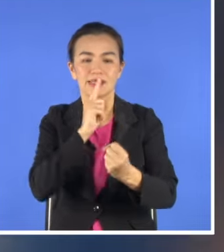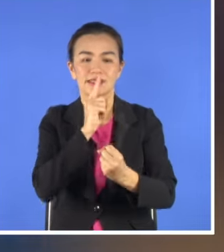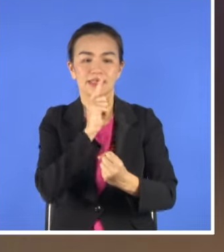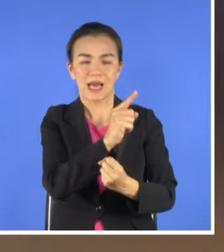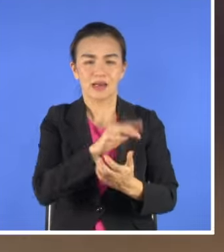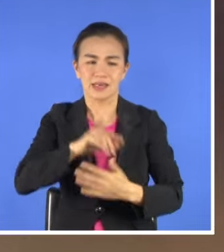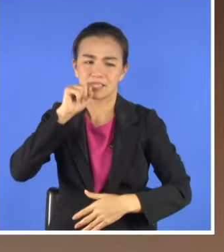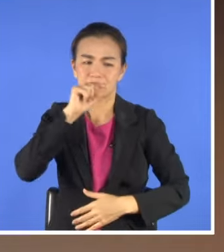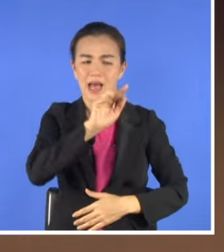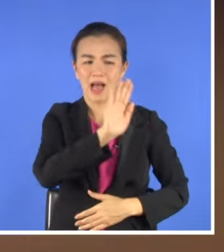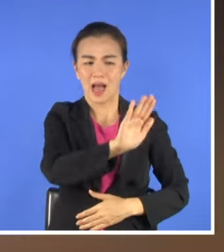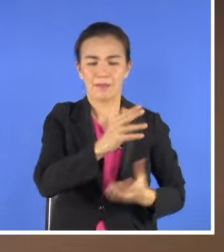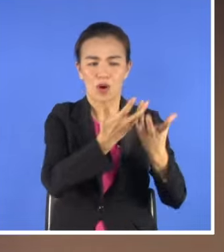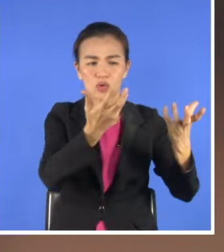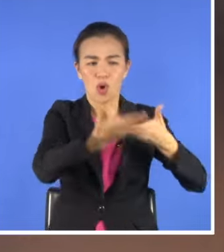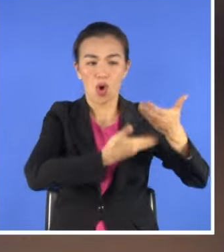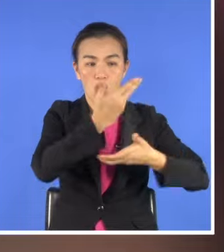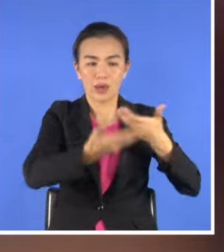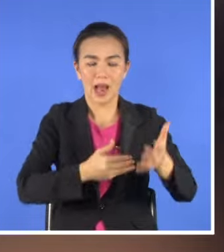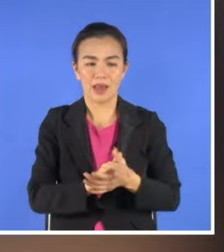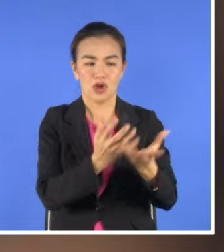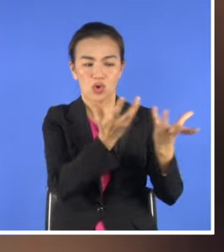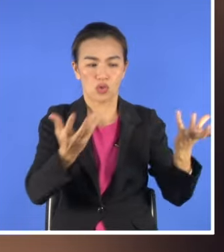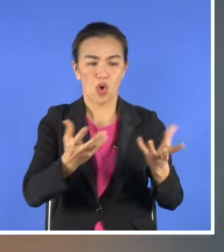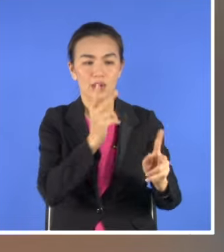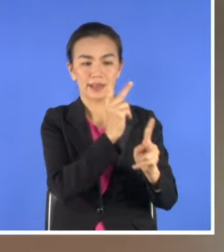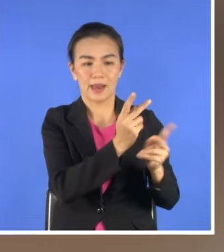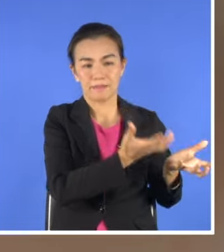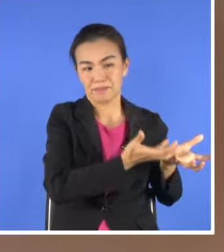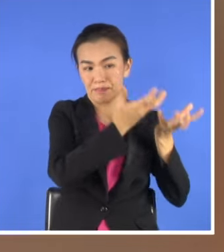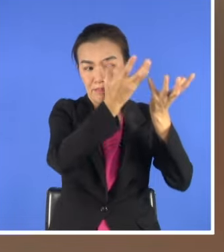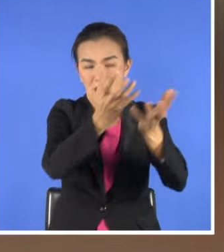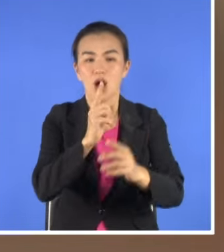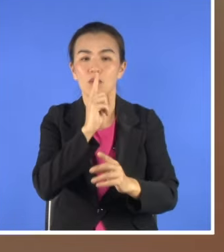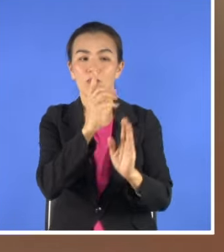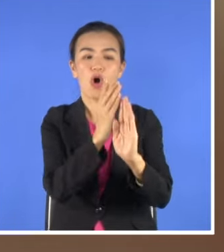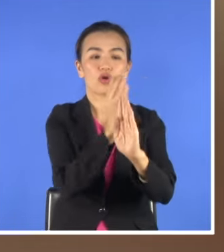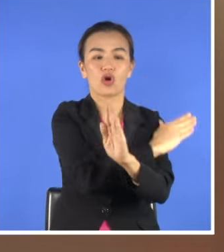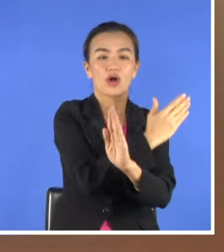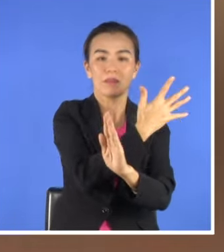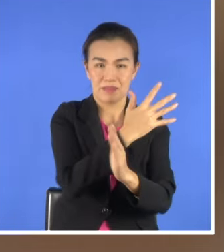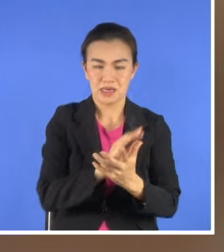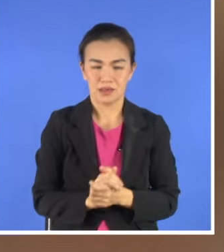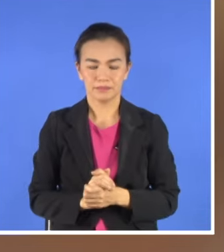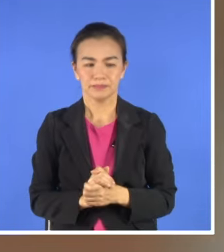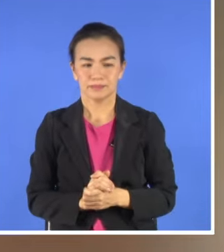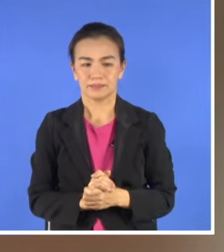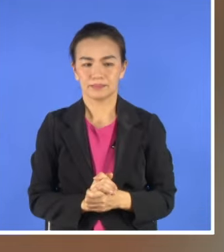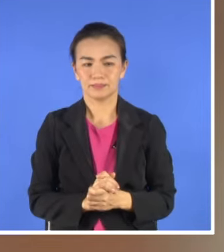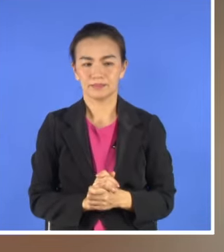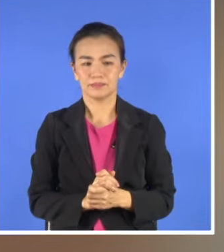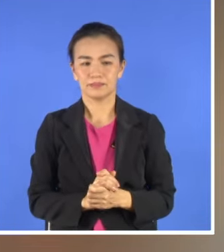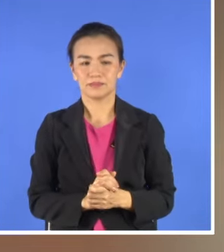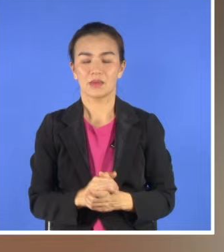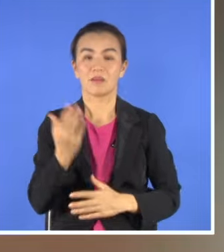ของอ่ะให้เก็บข้าวของทั้งหมดออกจากพื้นที่ให้หมดเลยโดยไม่ได้แจ้งล่วงหน้าให้กับทางผู้ประกอบการเขาและเมื่อว